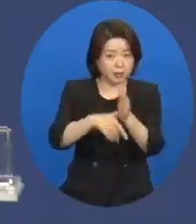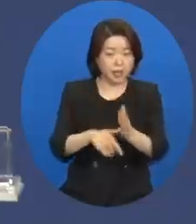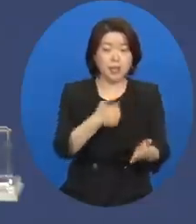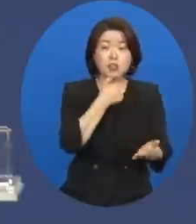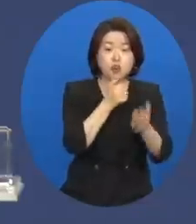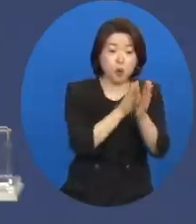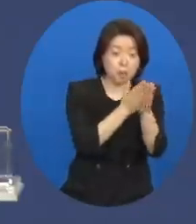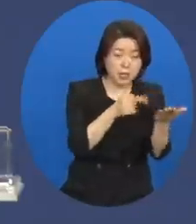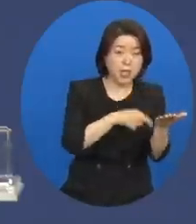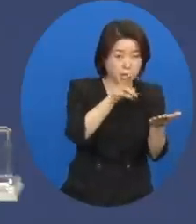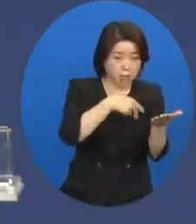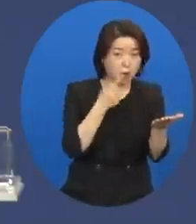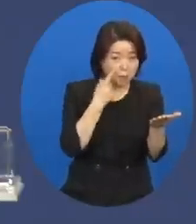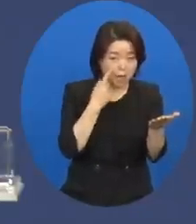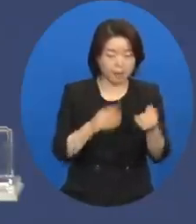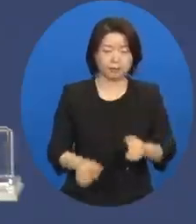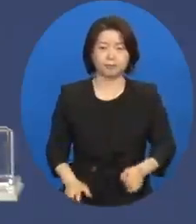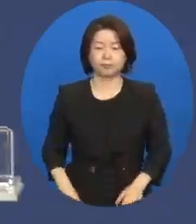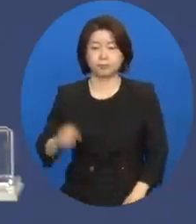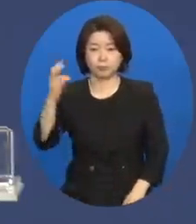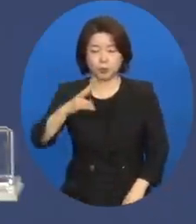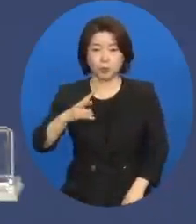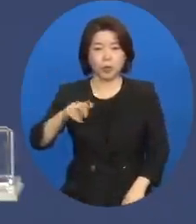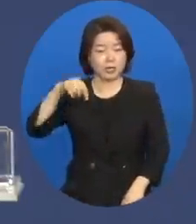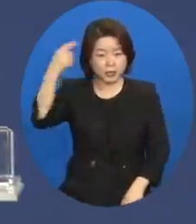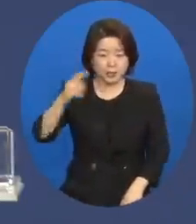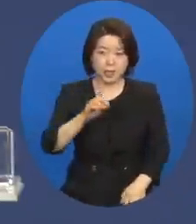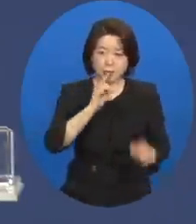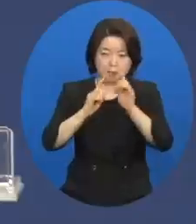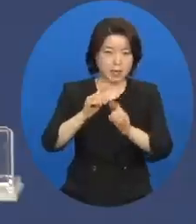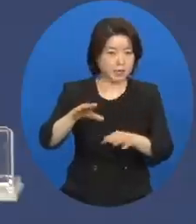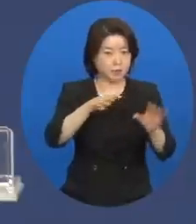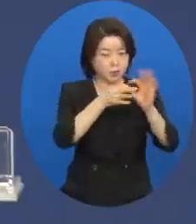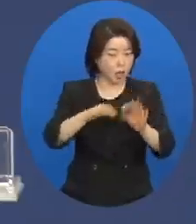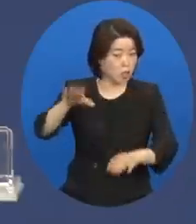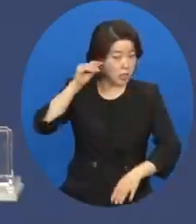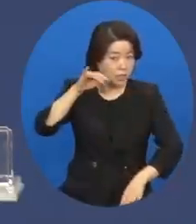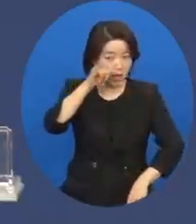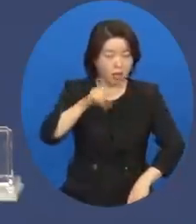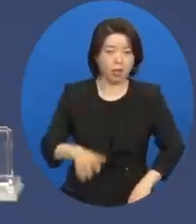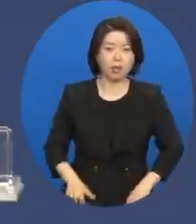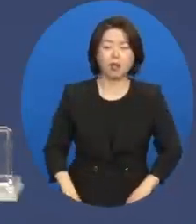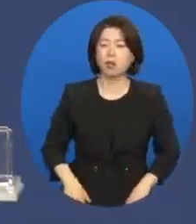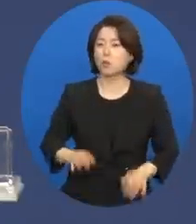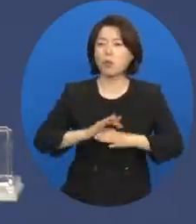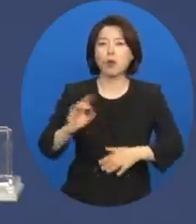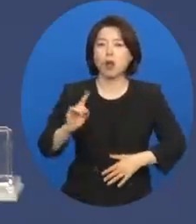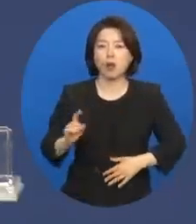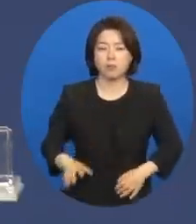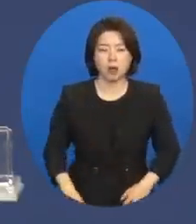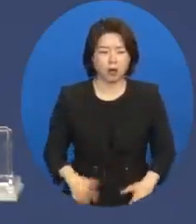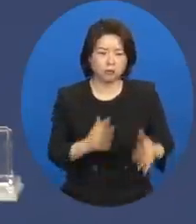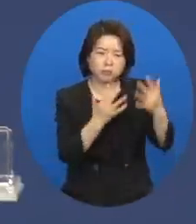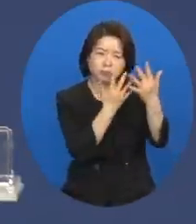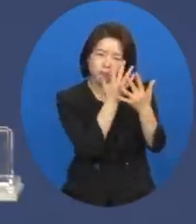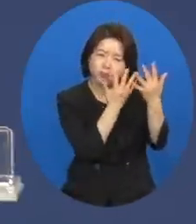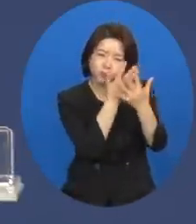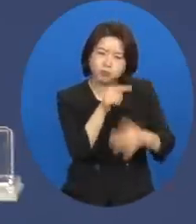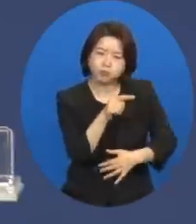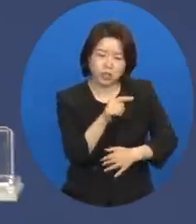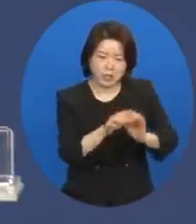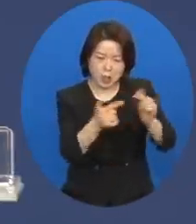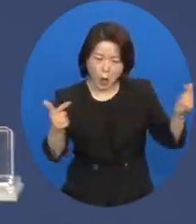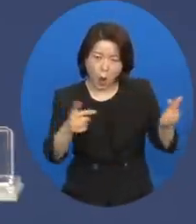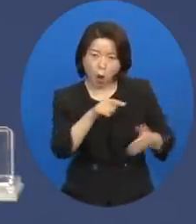로마서를 읽어보시고 그리고 또 이제 말씀을 계속해 들으실 텐데요. 놀라운 건 이렇게도 오리무중하고